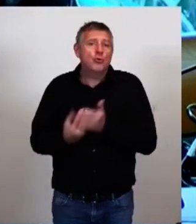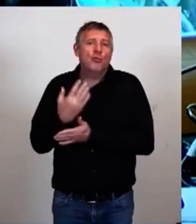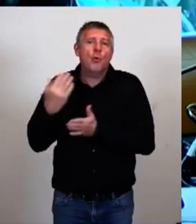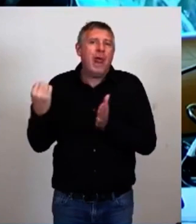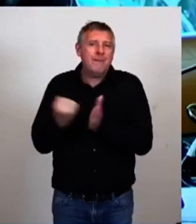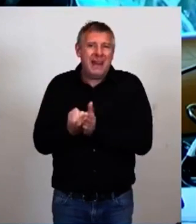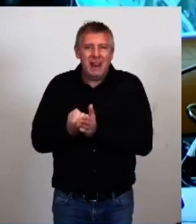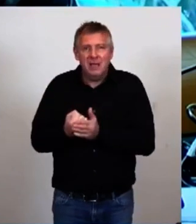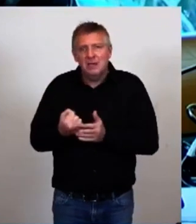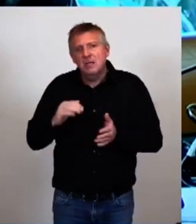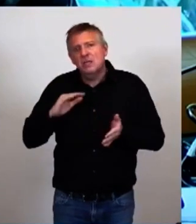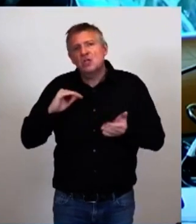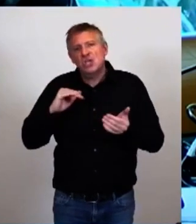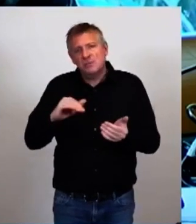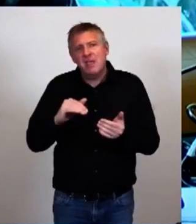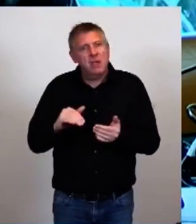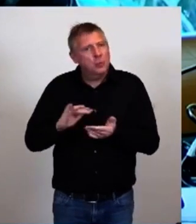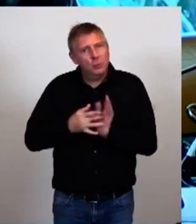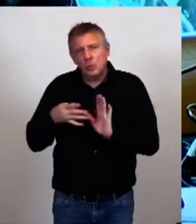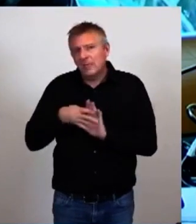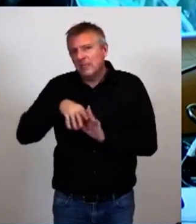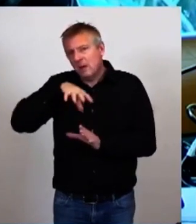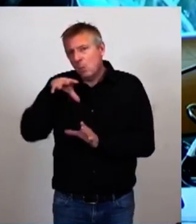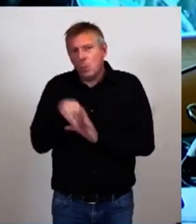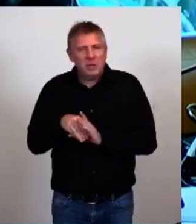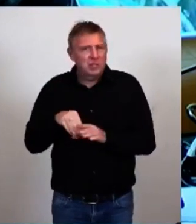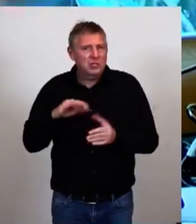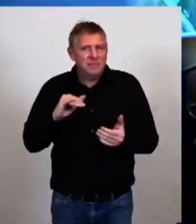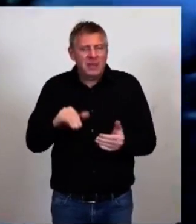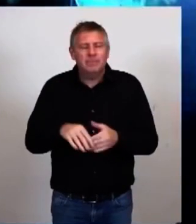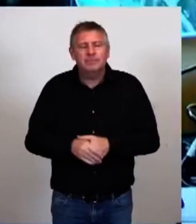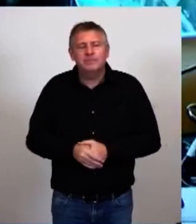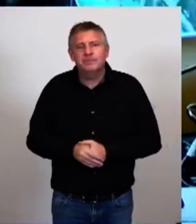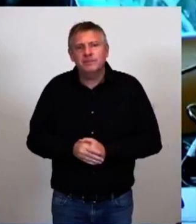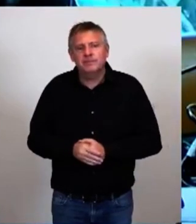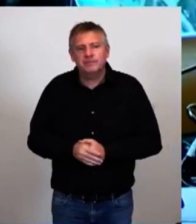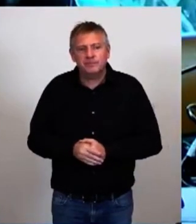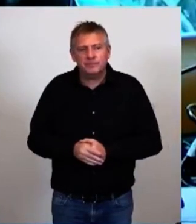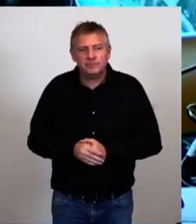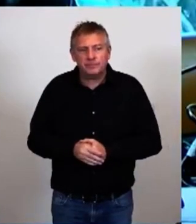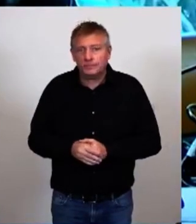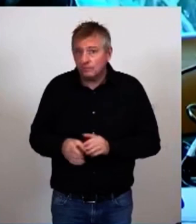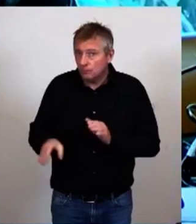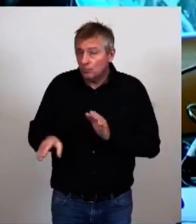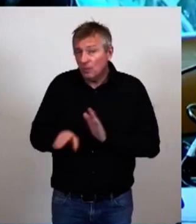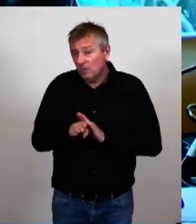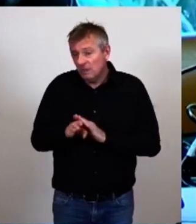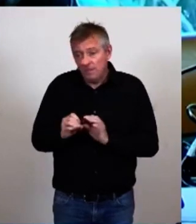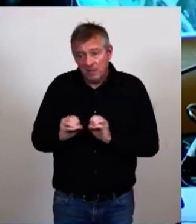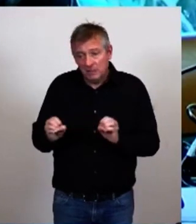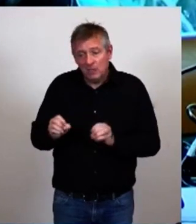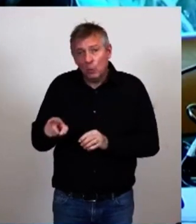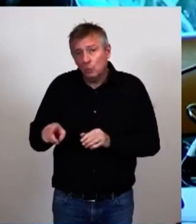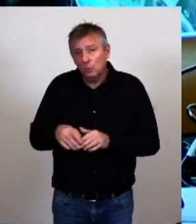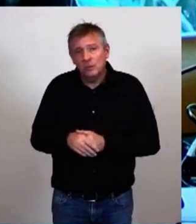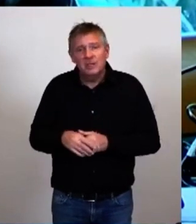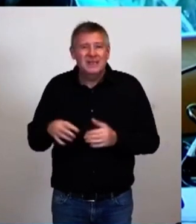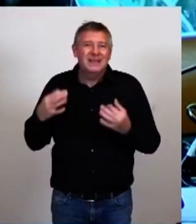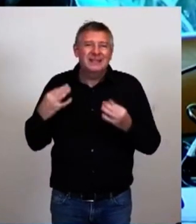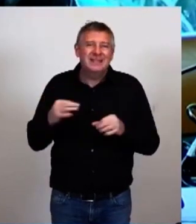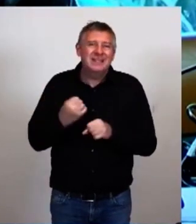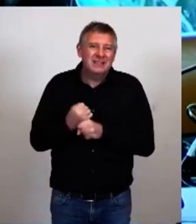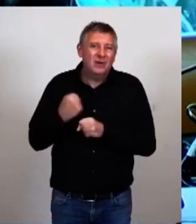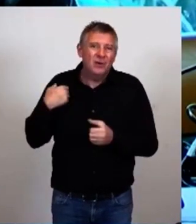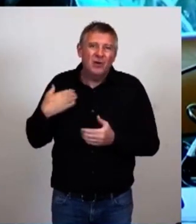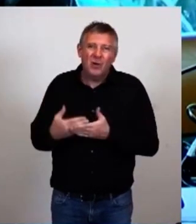d'évaluer tous ces critères. Vous ne partez pas donc de zéro, comme je le disais, mais peut-être qu'après quelques 10 années, un déboussiérage